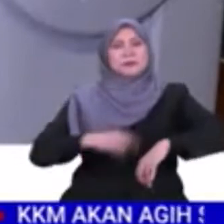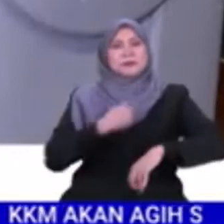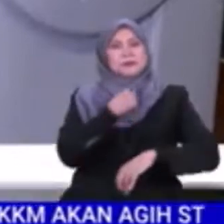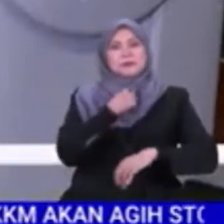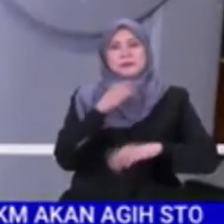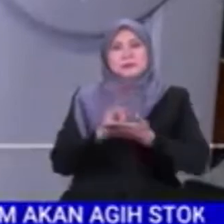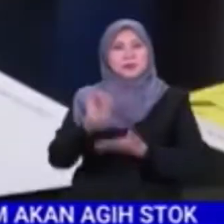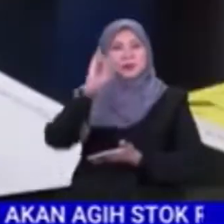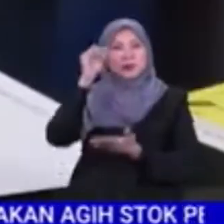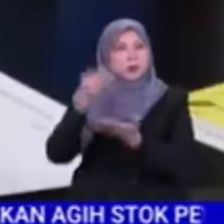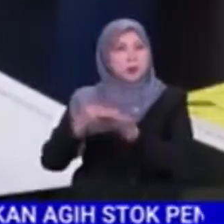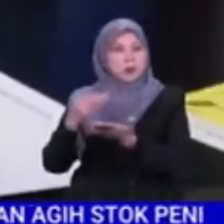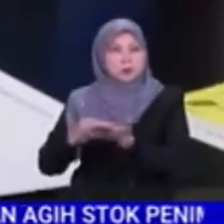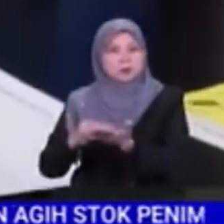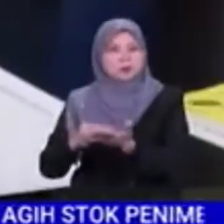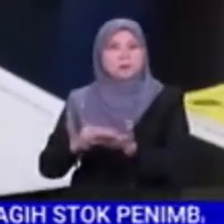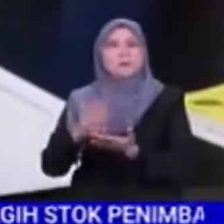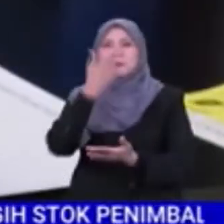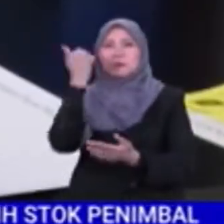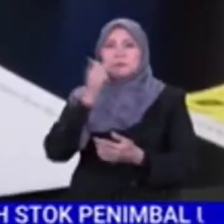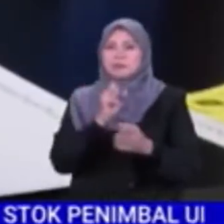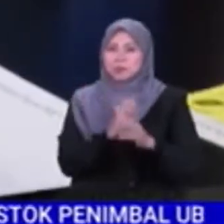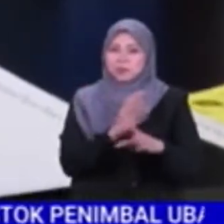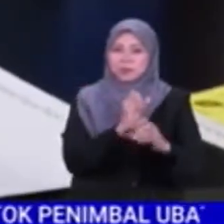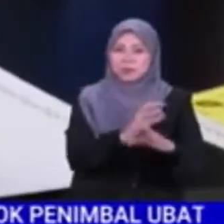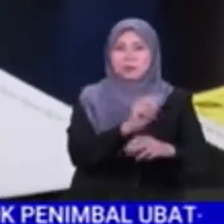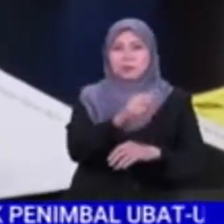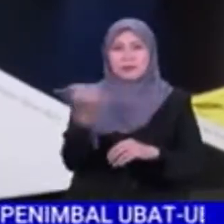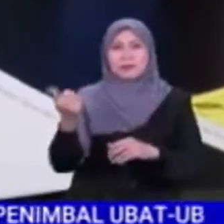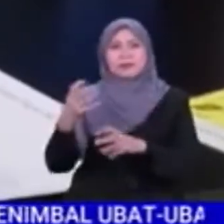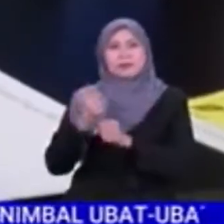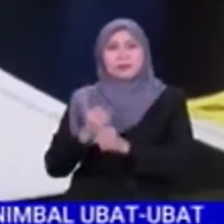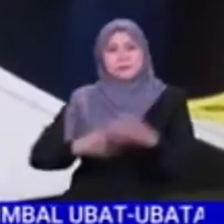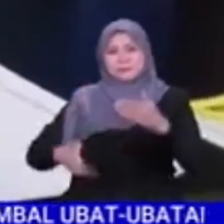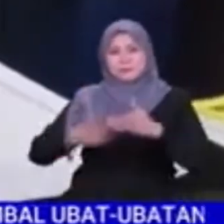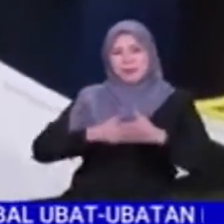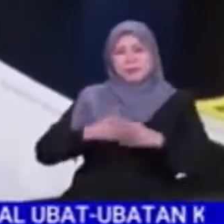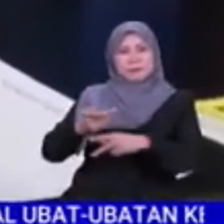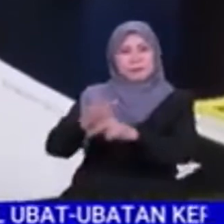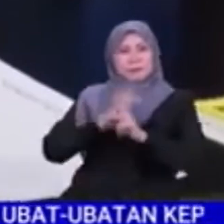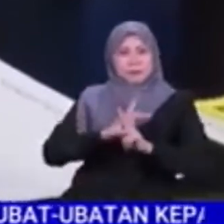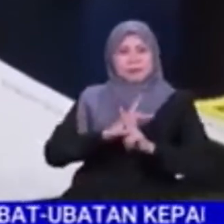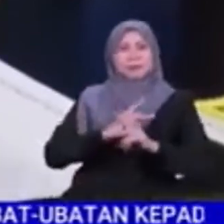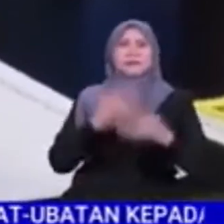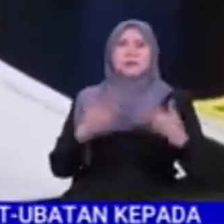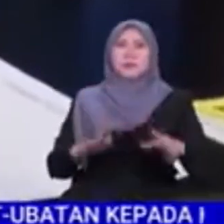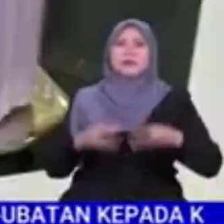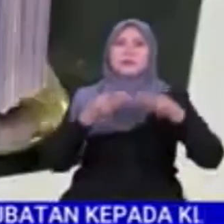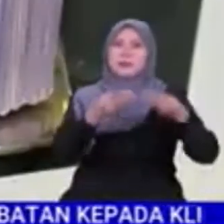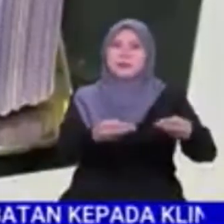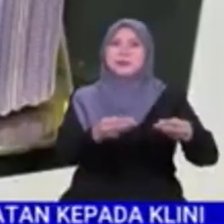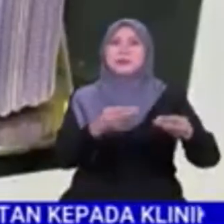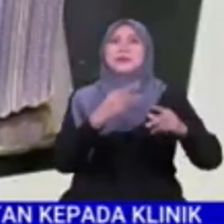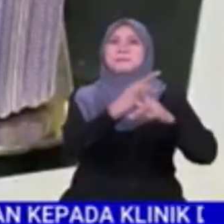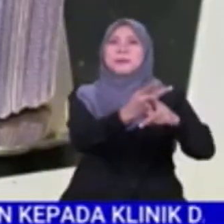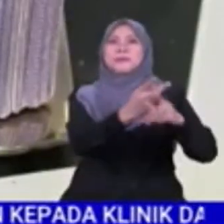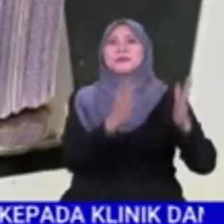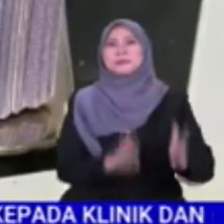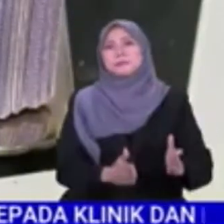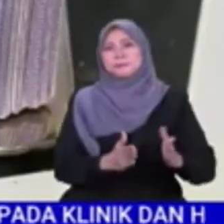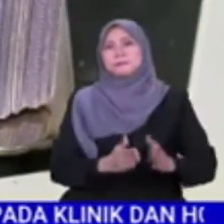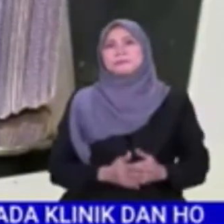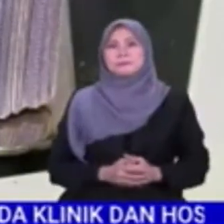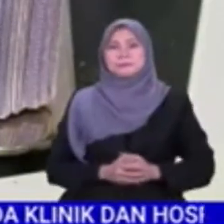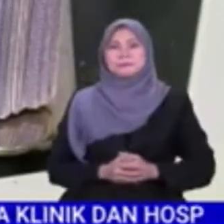institusi keuangan setelah sekali usaha lain untuk mendapatkan balik pinjaman telah diberi kepada peminjam